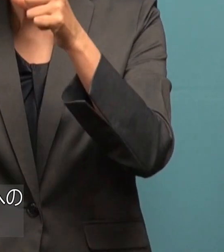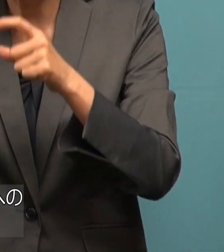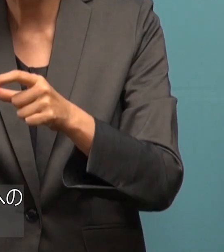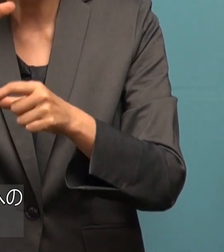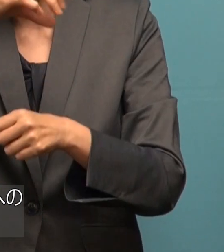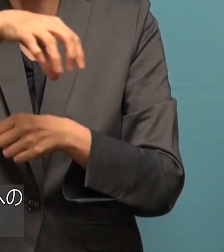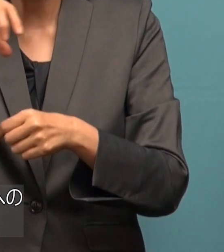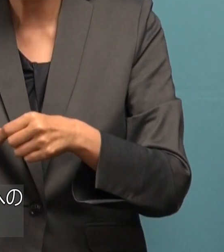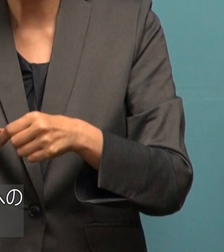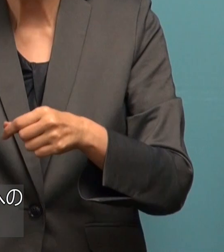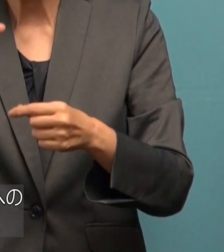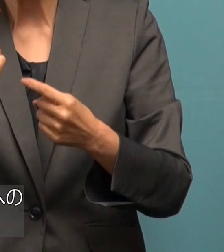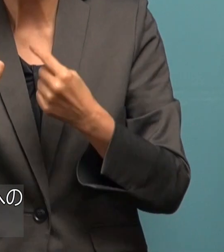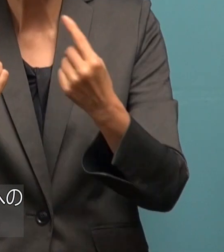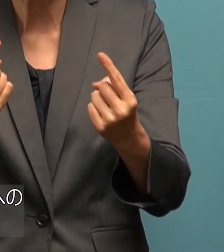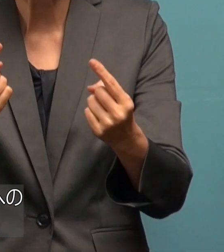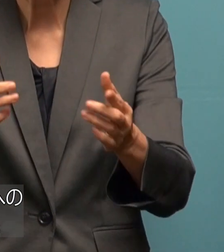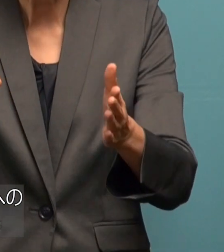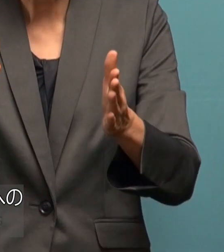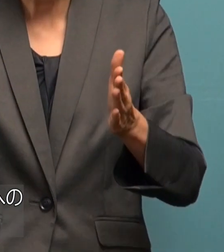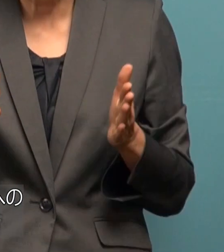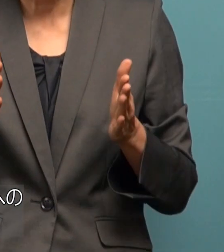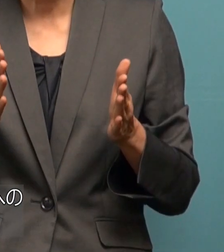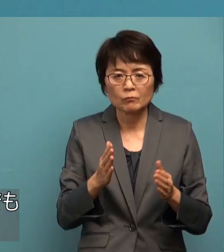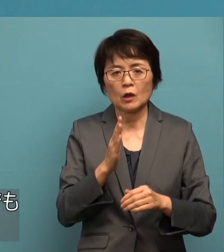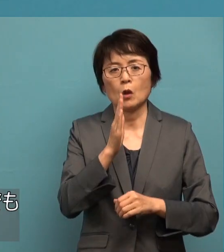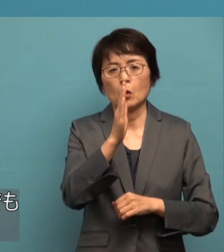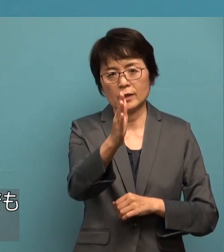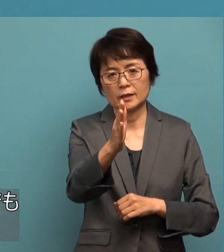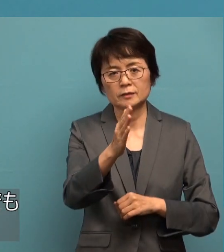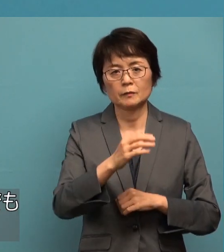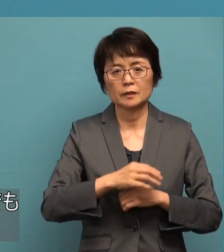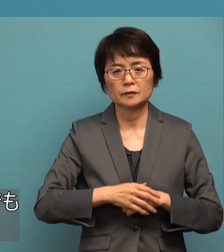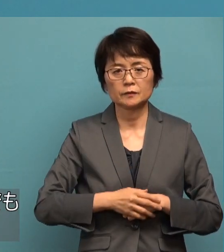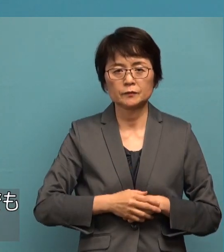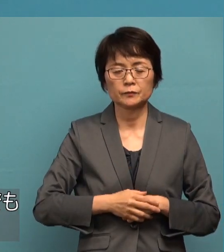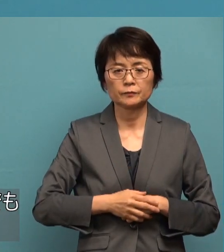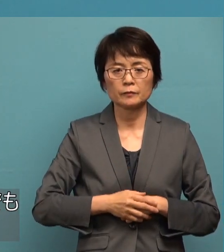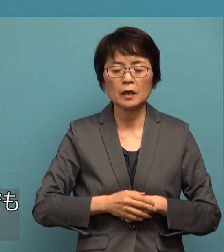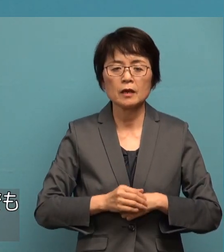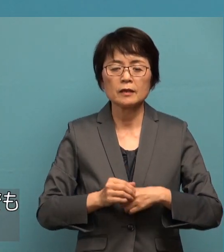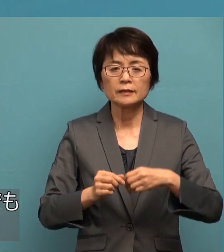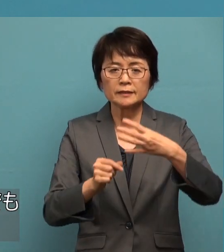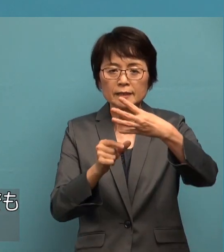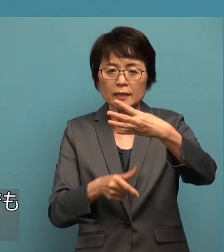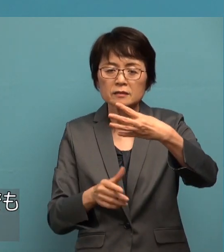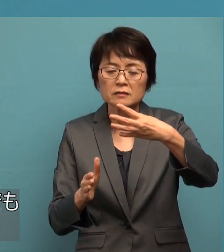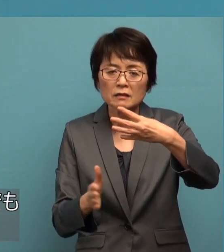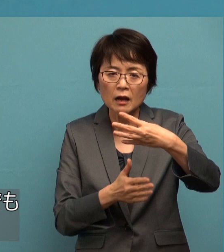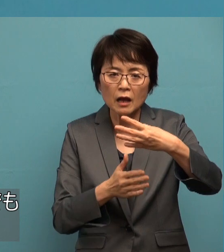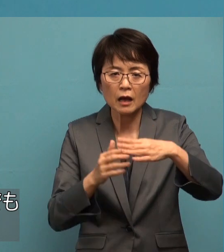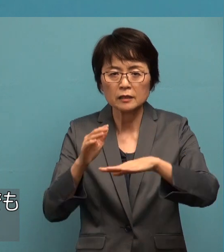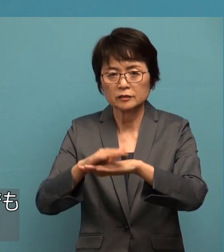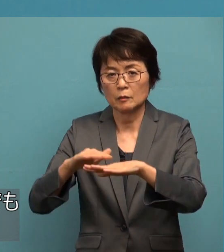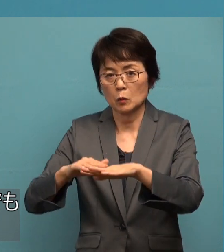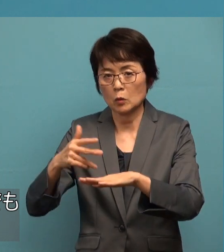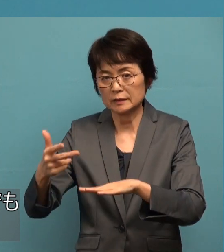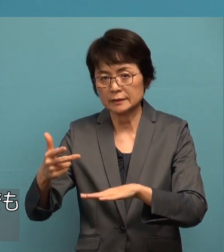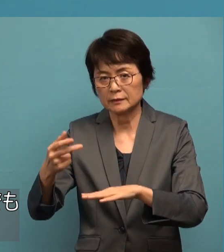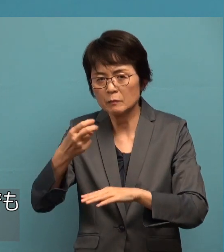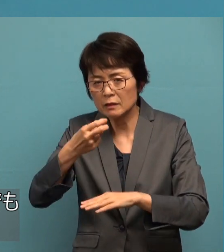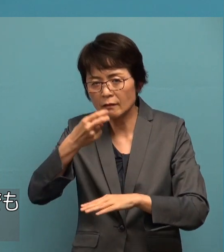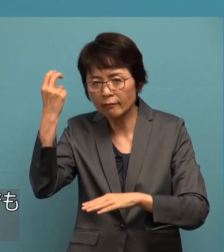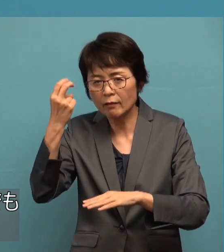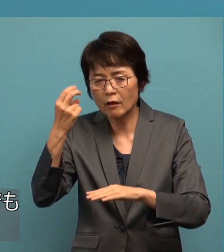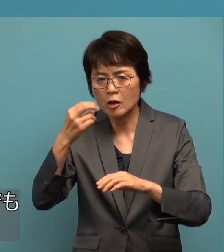粛していただくよう強くお願いいたします。4月以降に札幌市で発生した感染